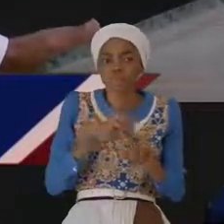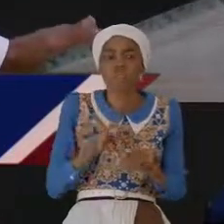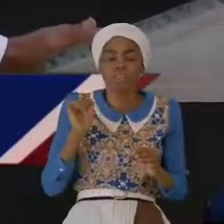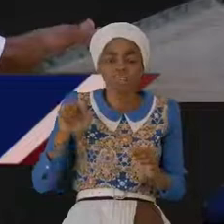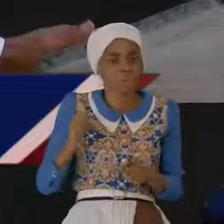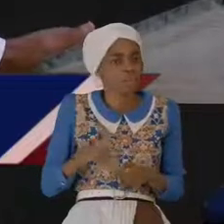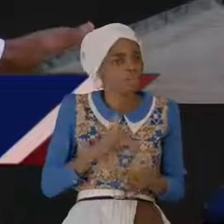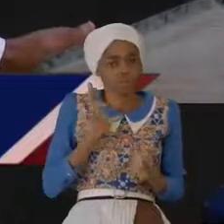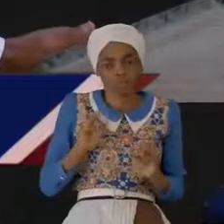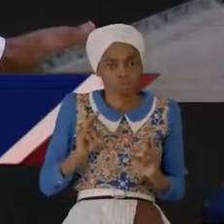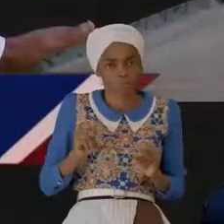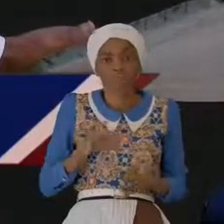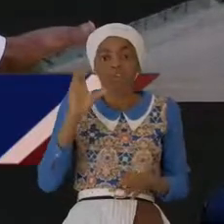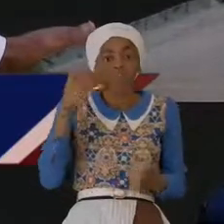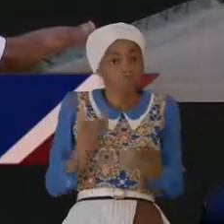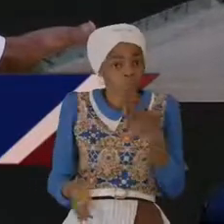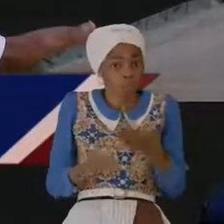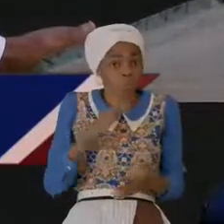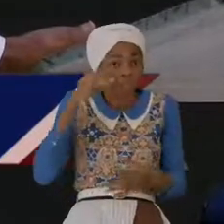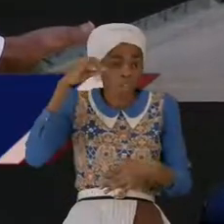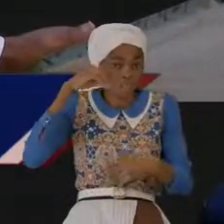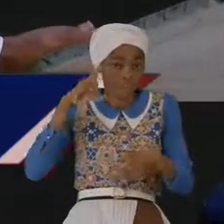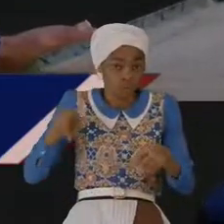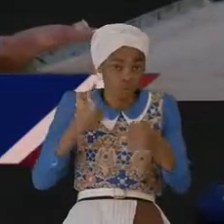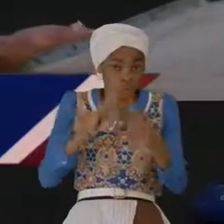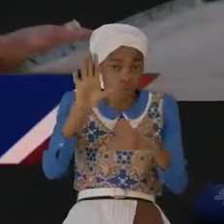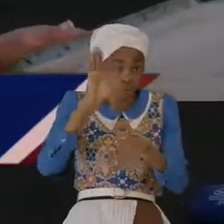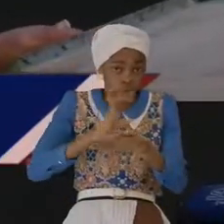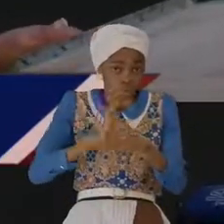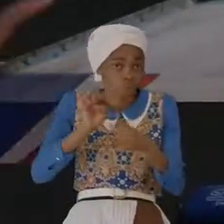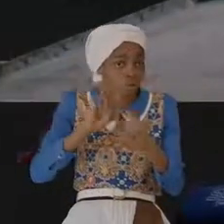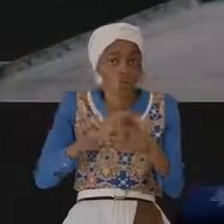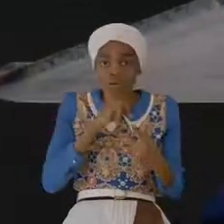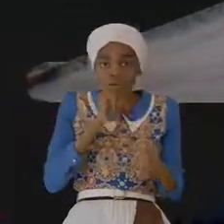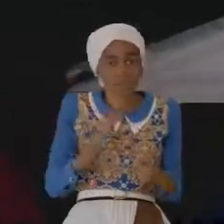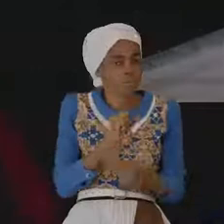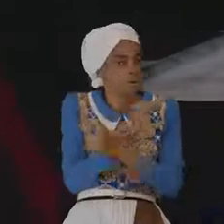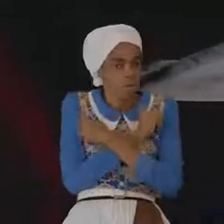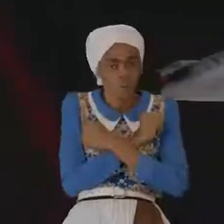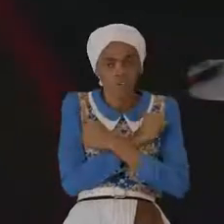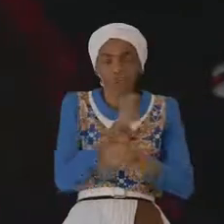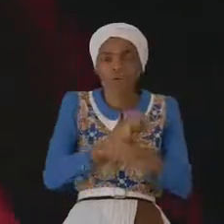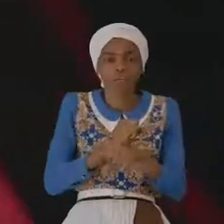pas, l'amour ne fait point de mal au prochain.